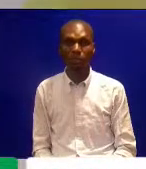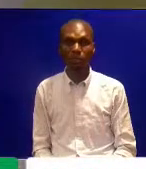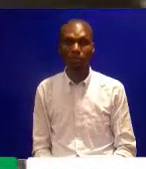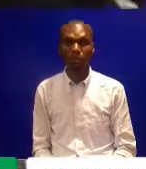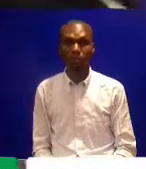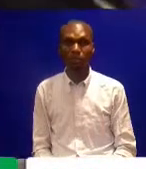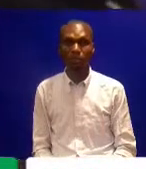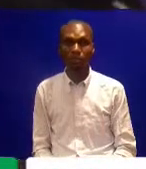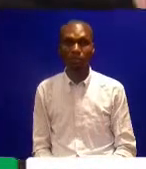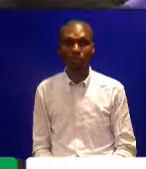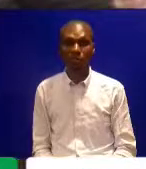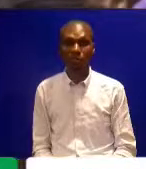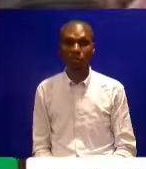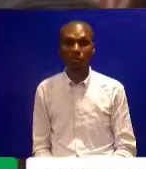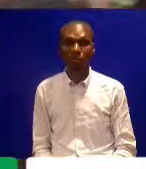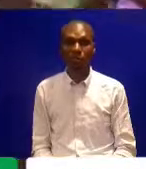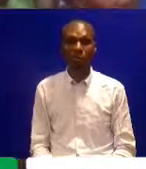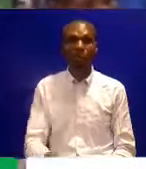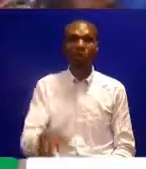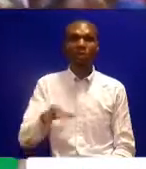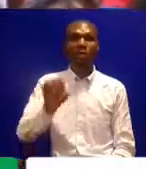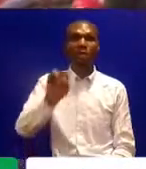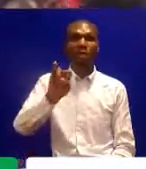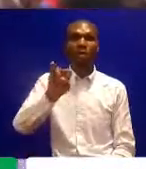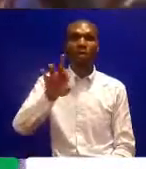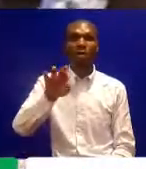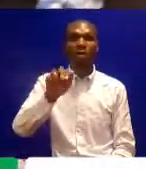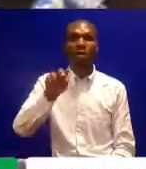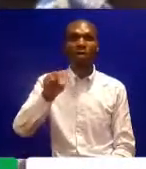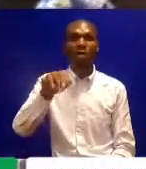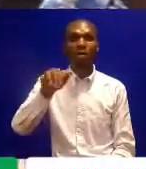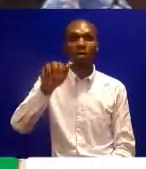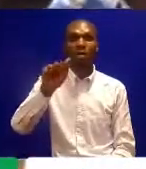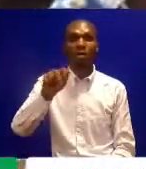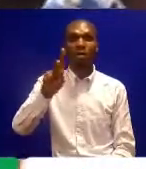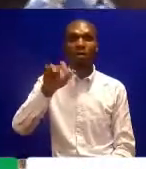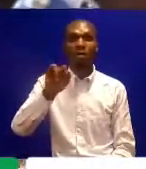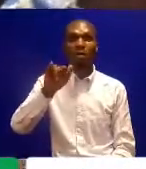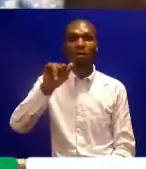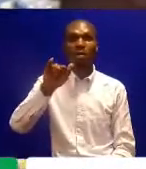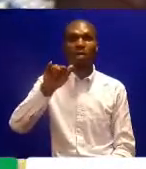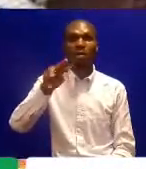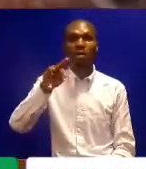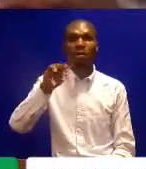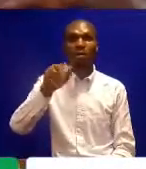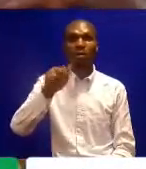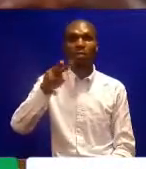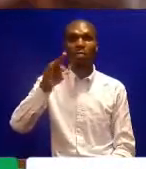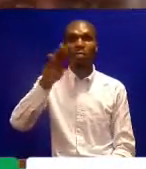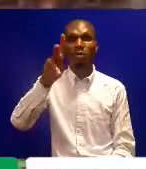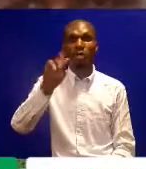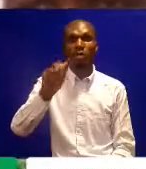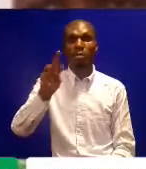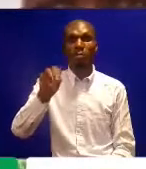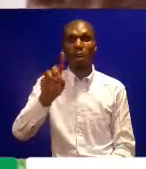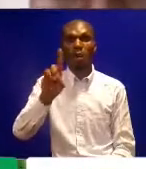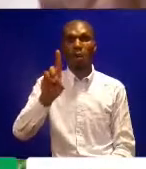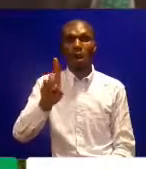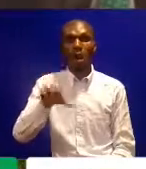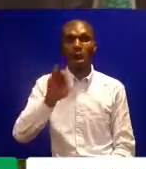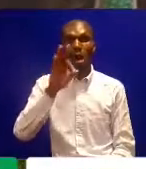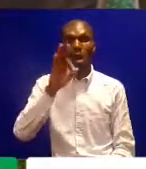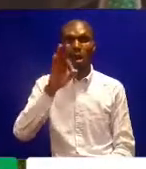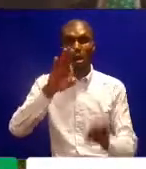yobekirano na sekenyorogi ya iranya ewadi ya kiamu kama ebunge ya nyalibali masaba county ya Kisi ase amate eya moya bage